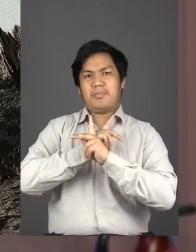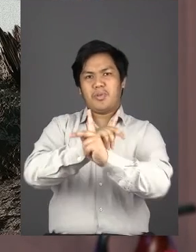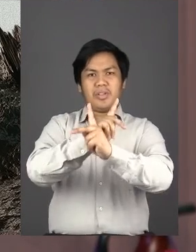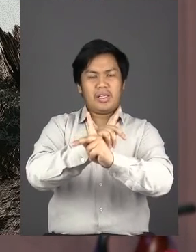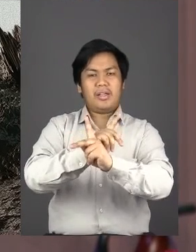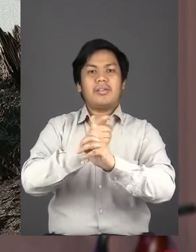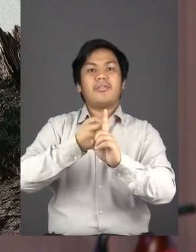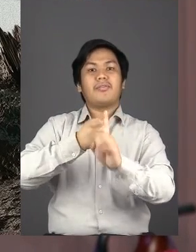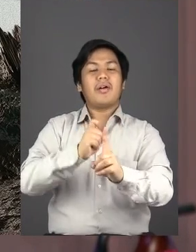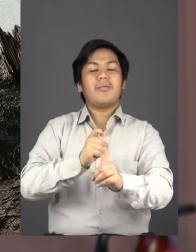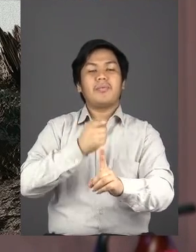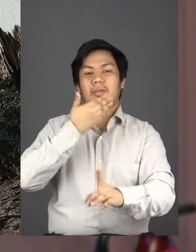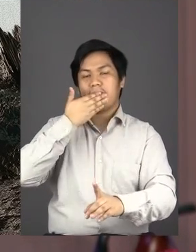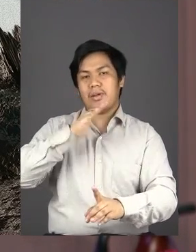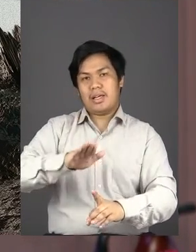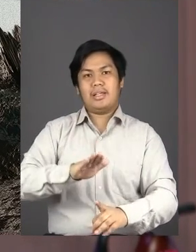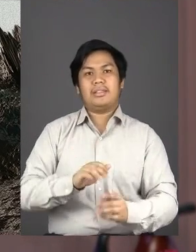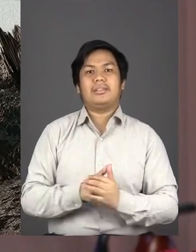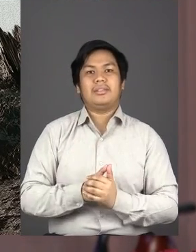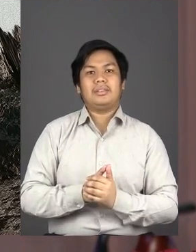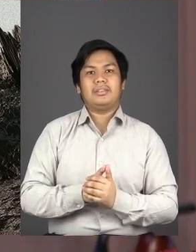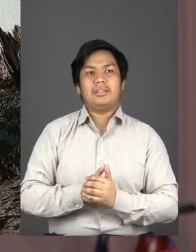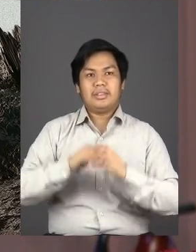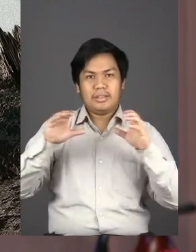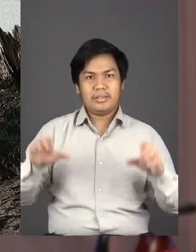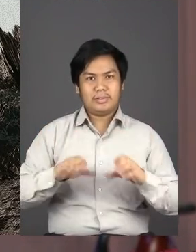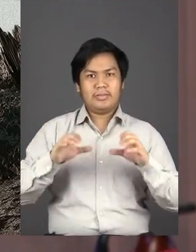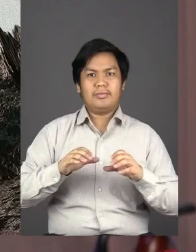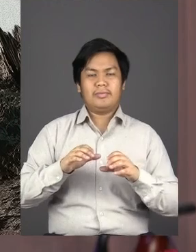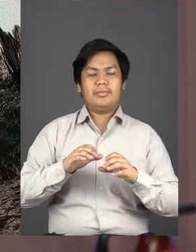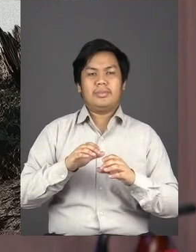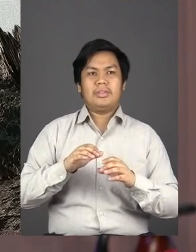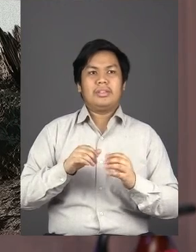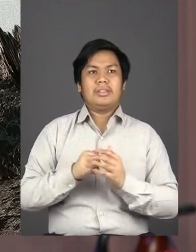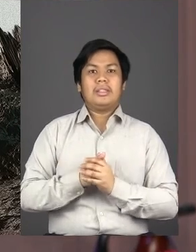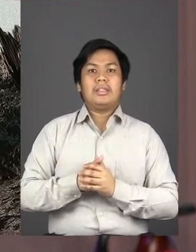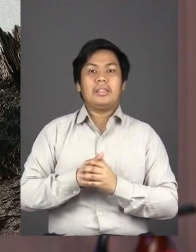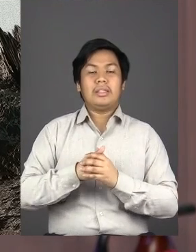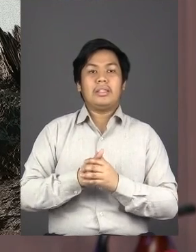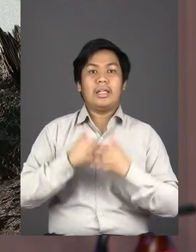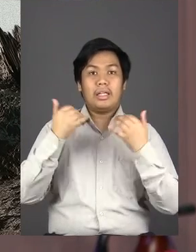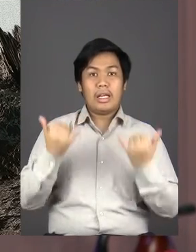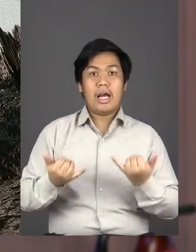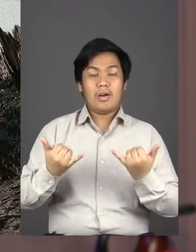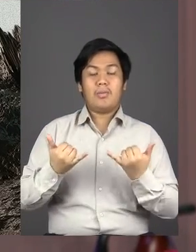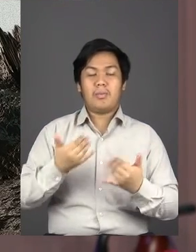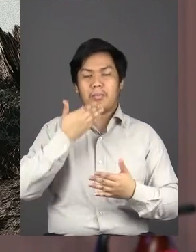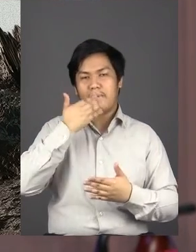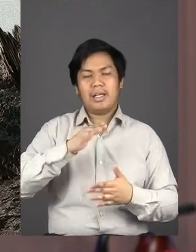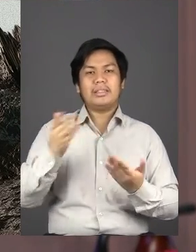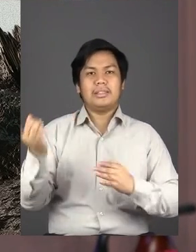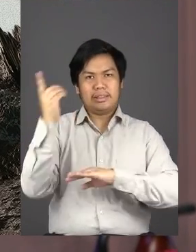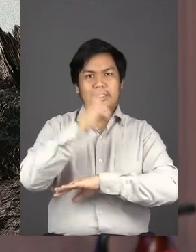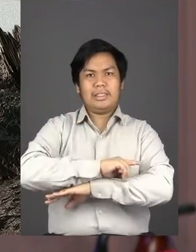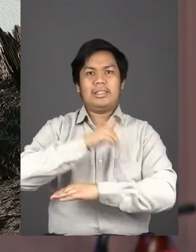day, and having done all to stand firm. Yung evil day po na yun ay ngayon.